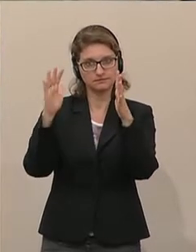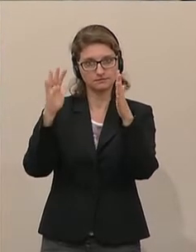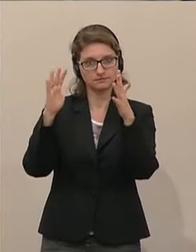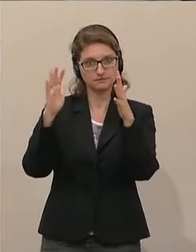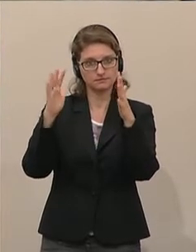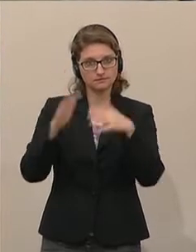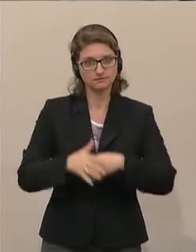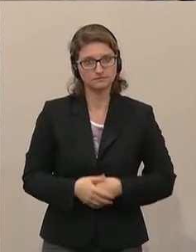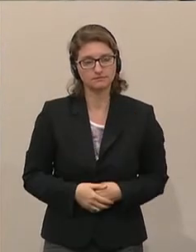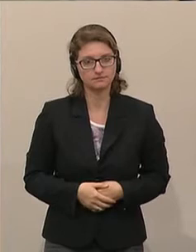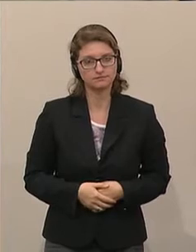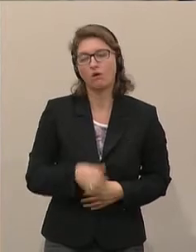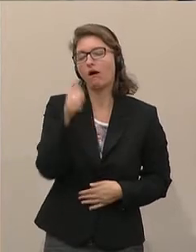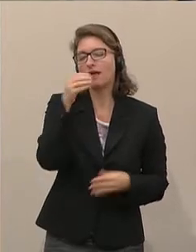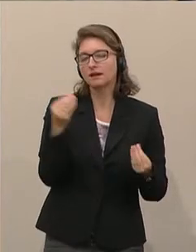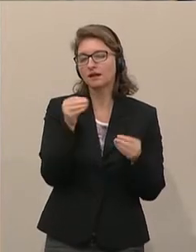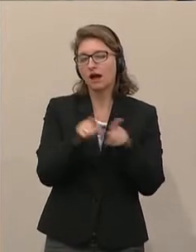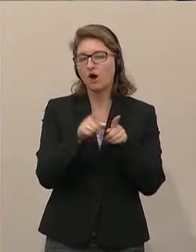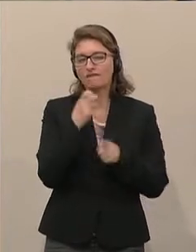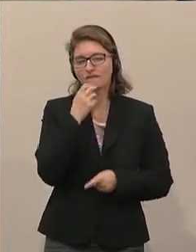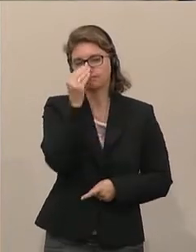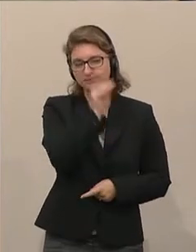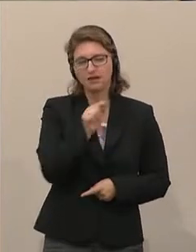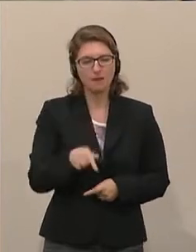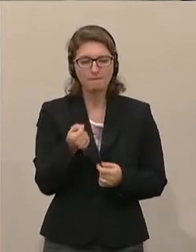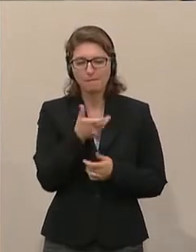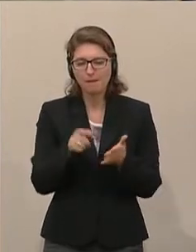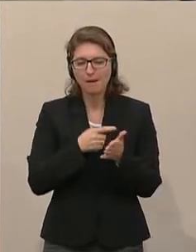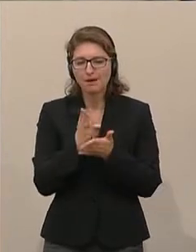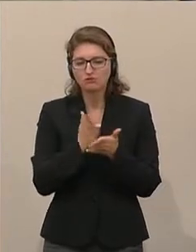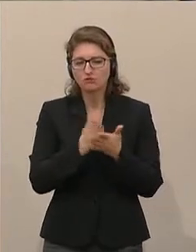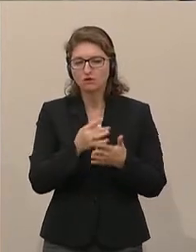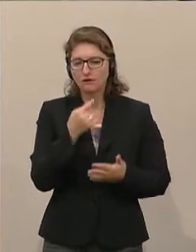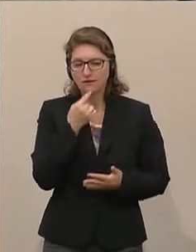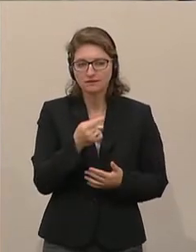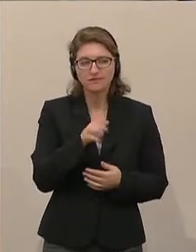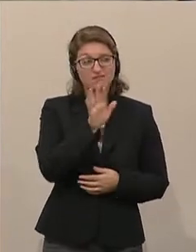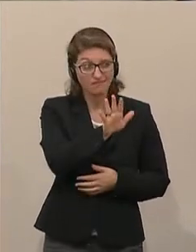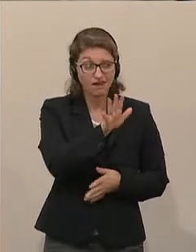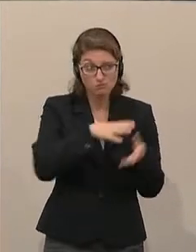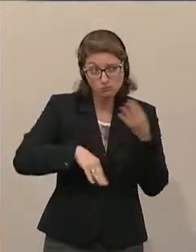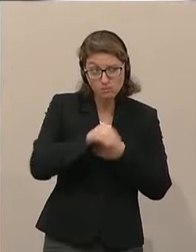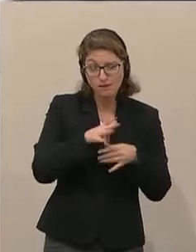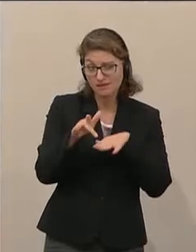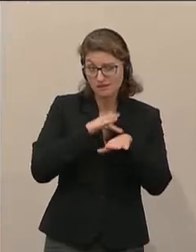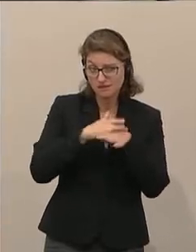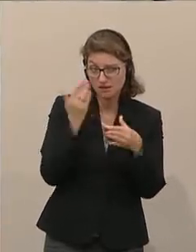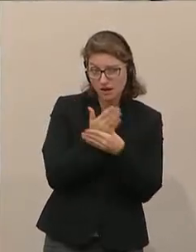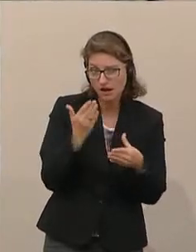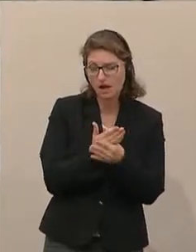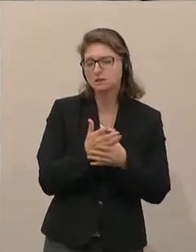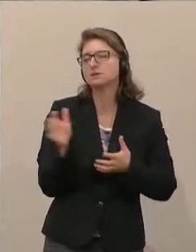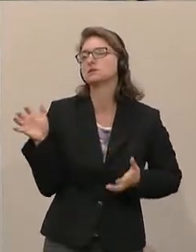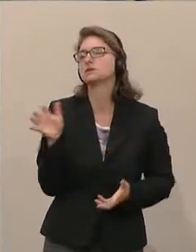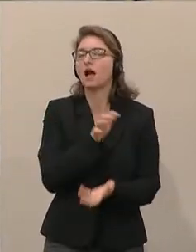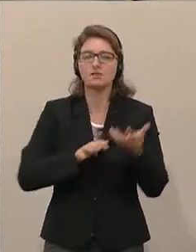Eins möchte ich Ihnen auch einmal sagen, und es wurde hier auch schon ein paar Mal erwähnt, Ihr Umgang mit sensiblen Akten ist mehr als skandalös. Und